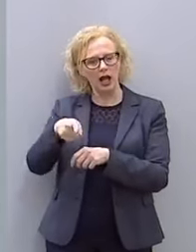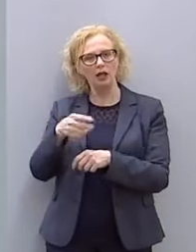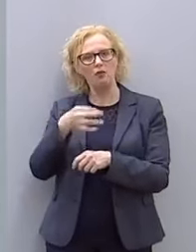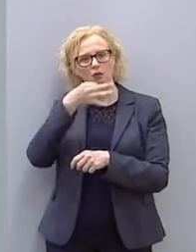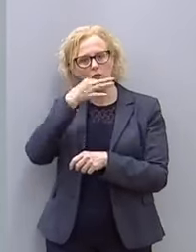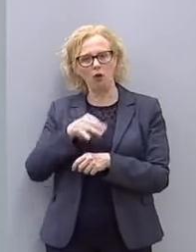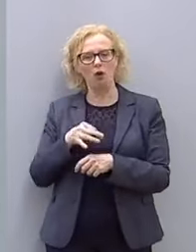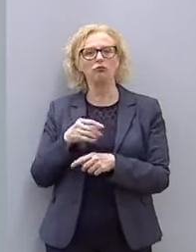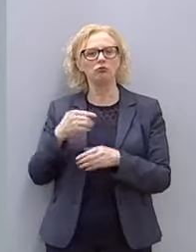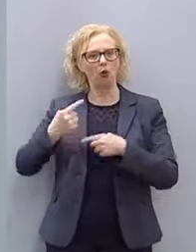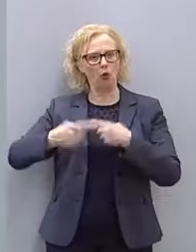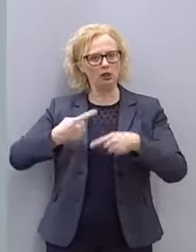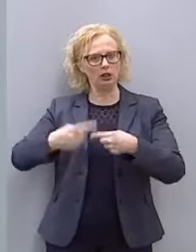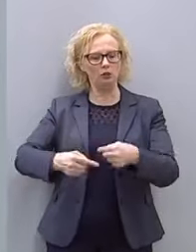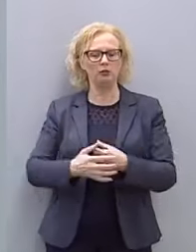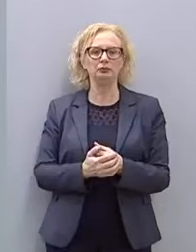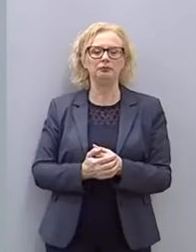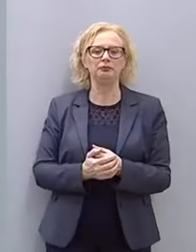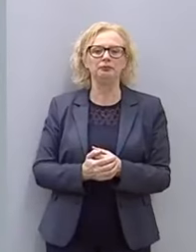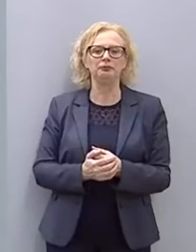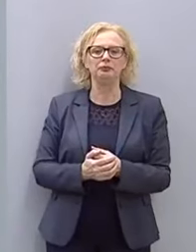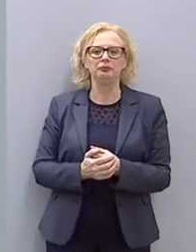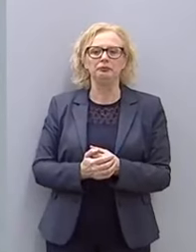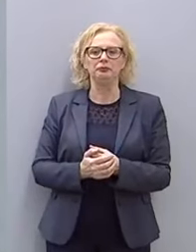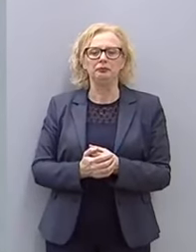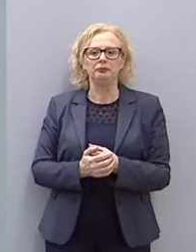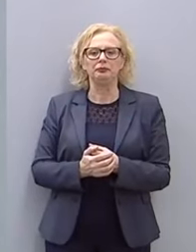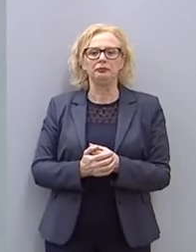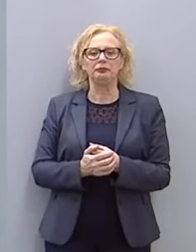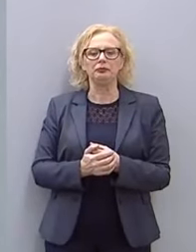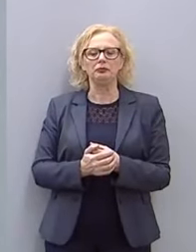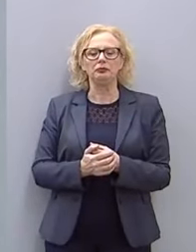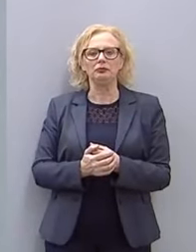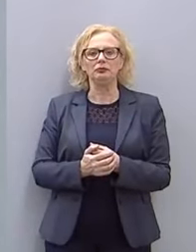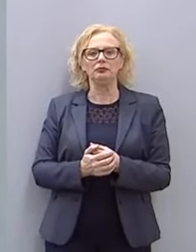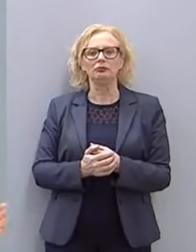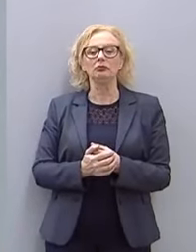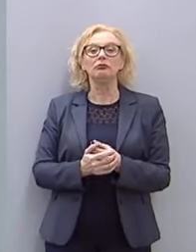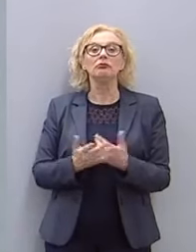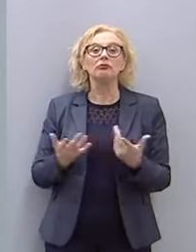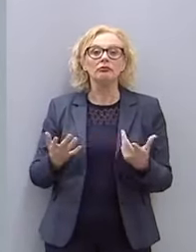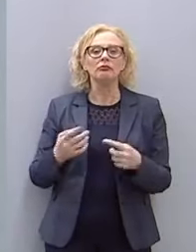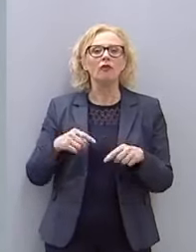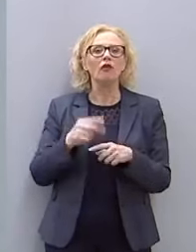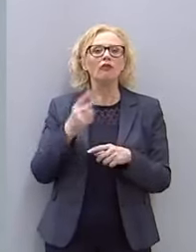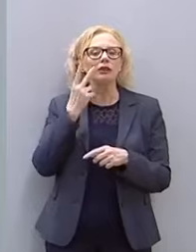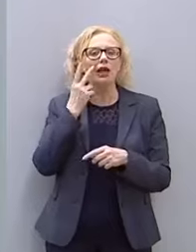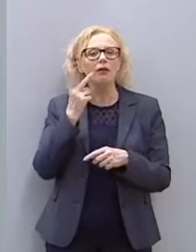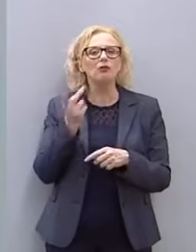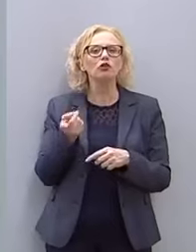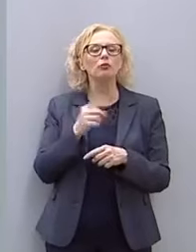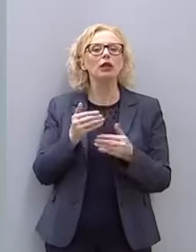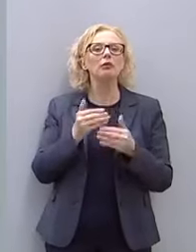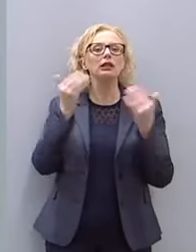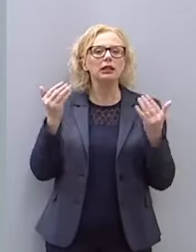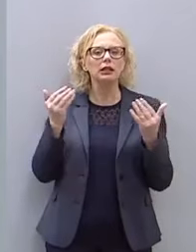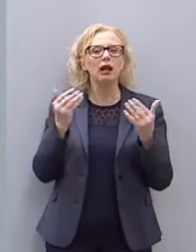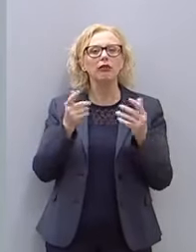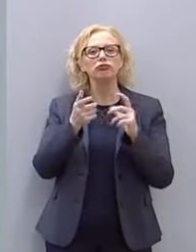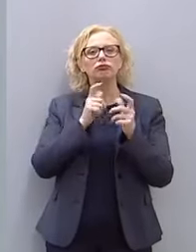mantenere una loro continuità economica o guardando comunque cosa accadde domani mattina quando